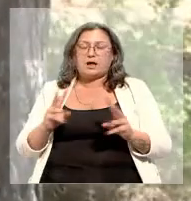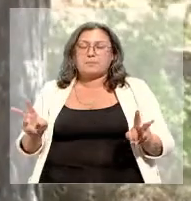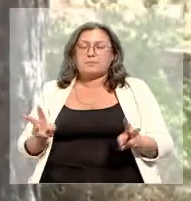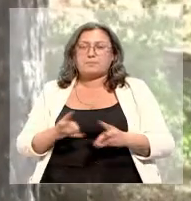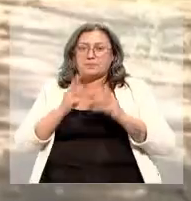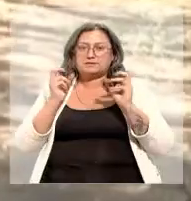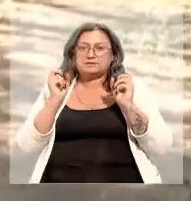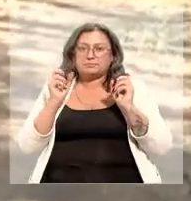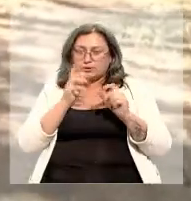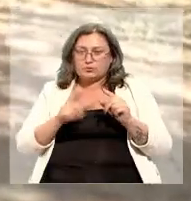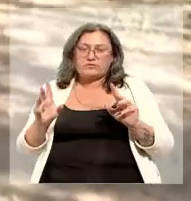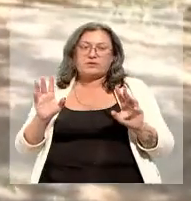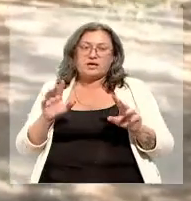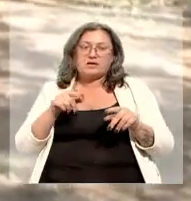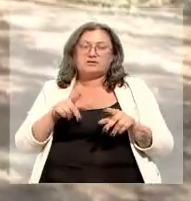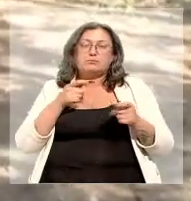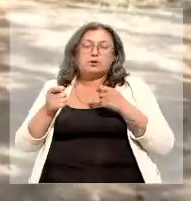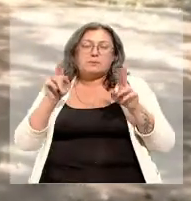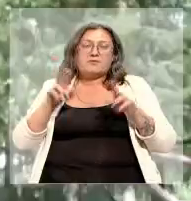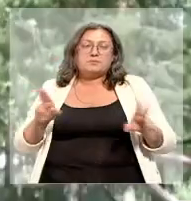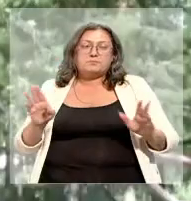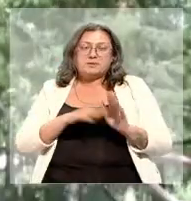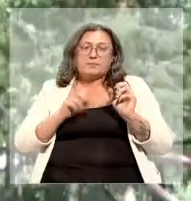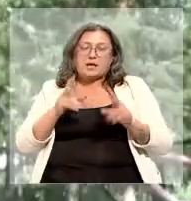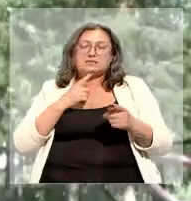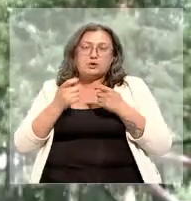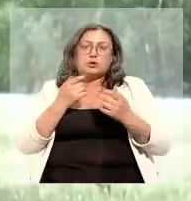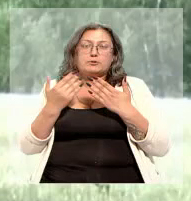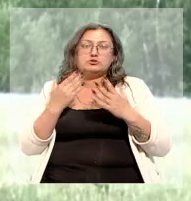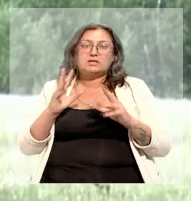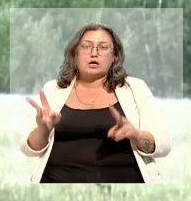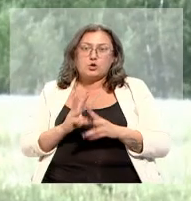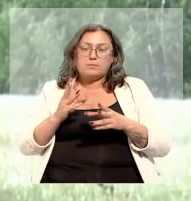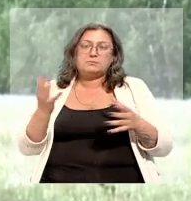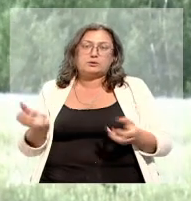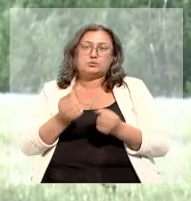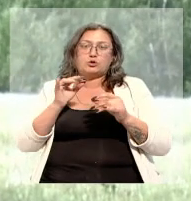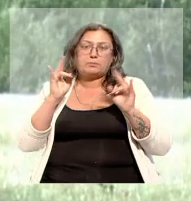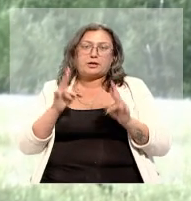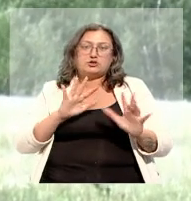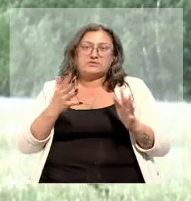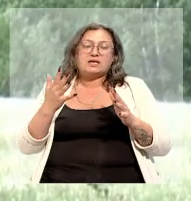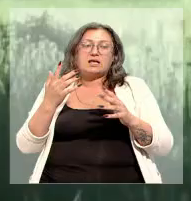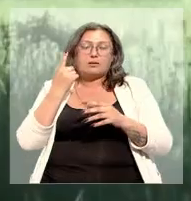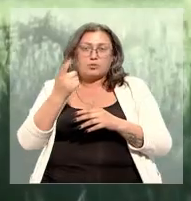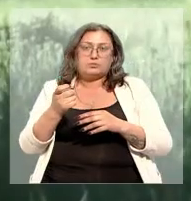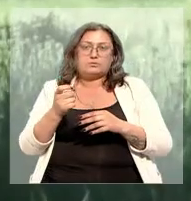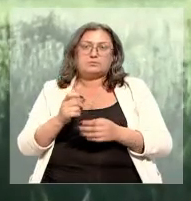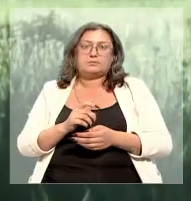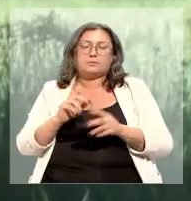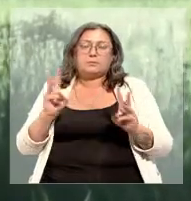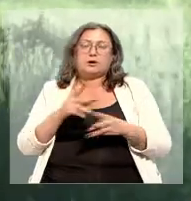Пожароопасный период в разгаре. Соблюдение правил безопасности и осторожное обращение с огнем спасут от происшествий, напомнили